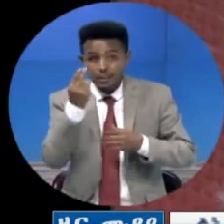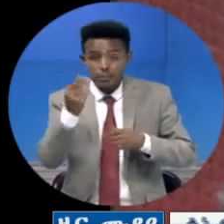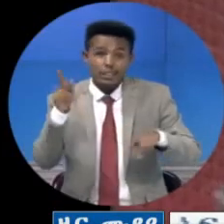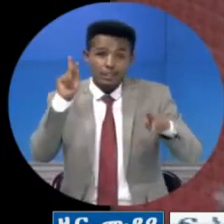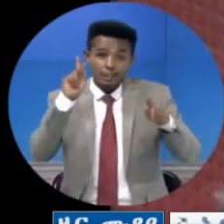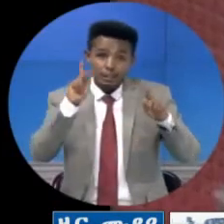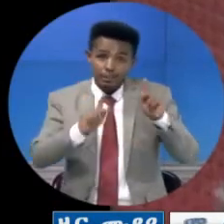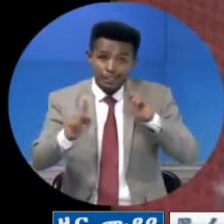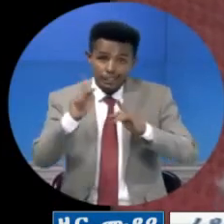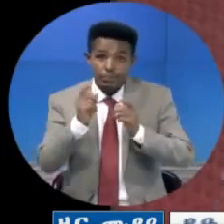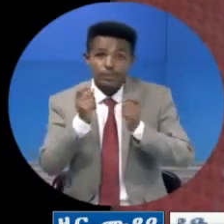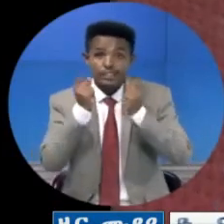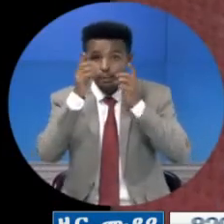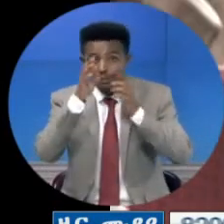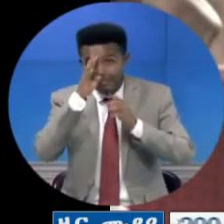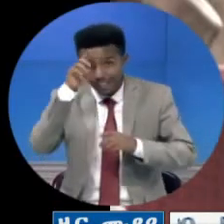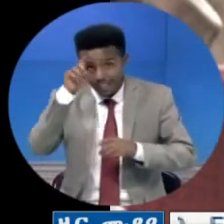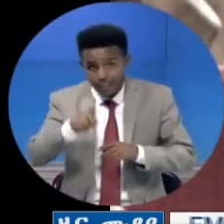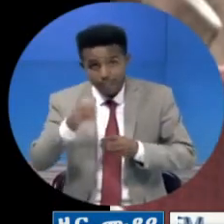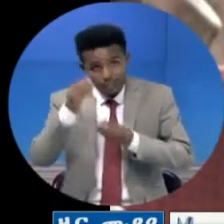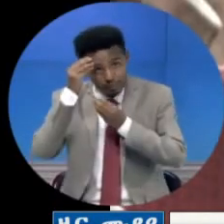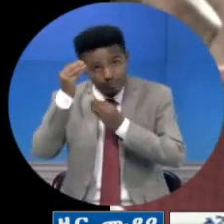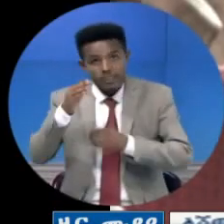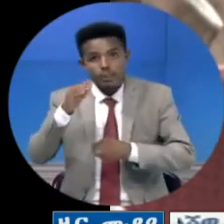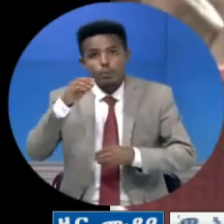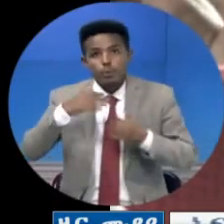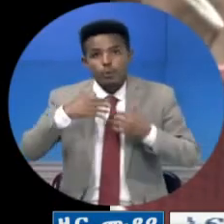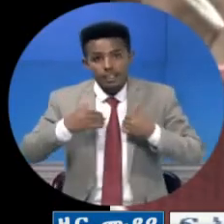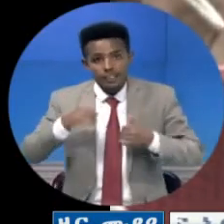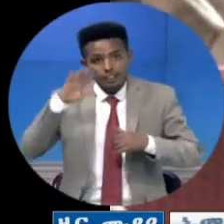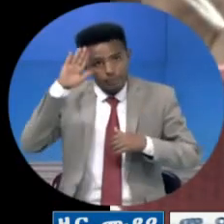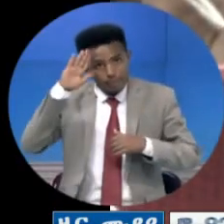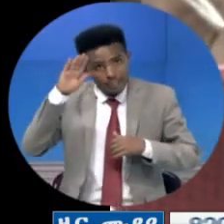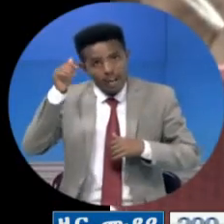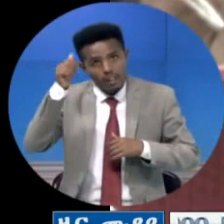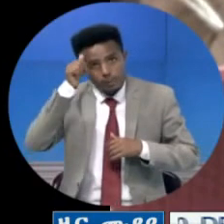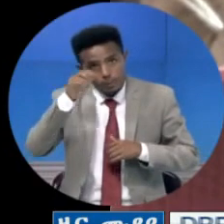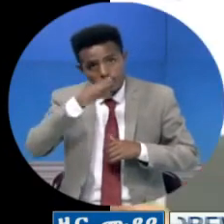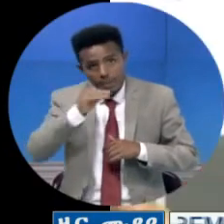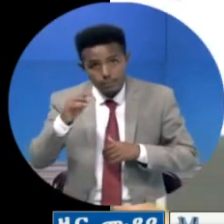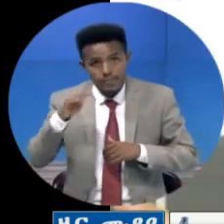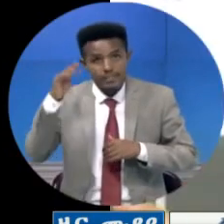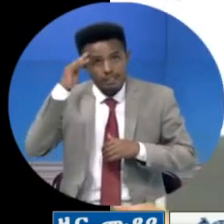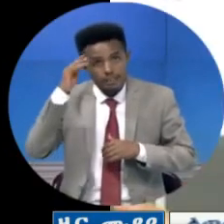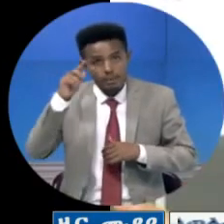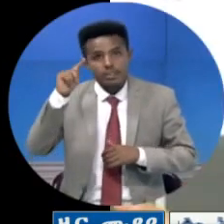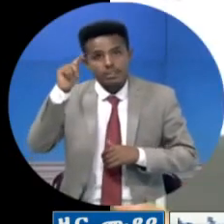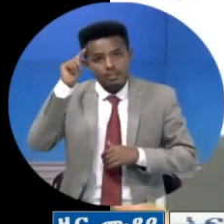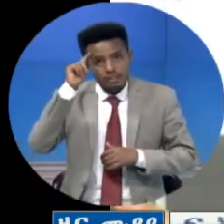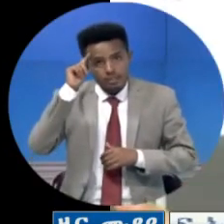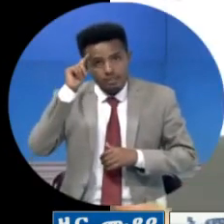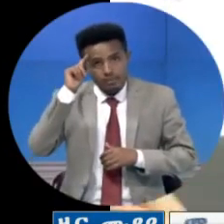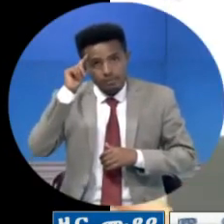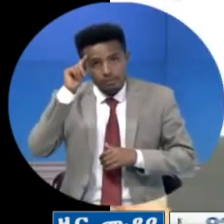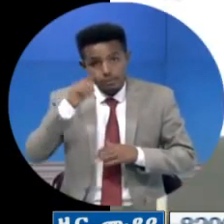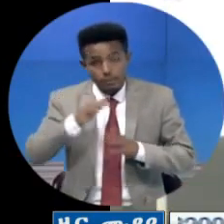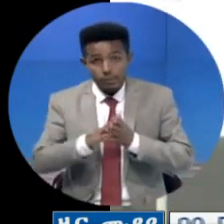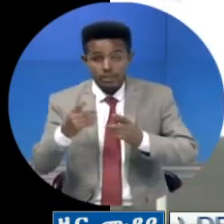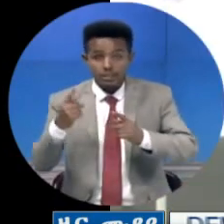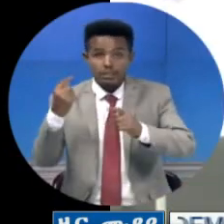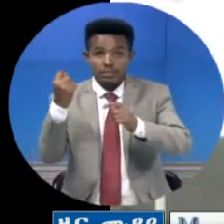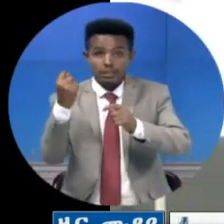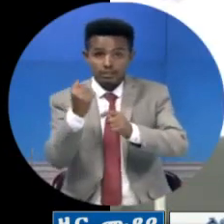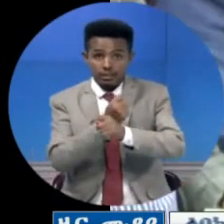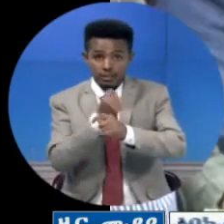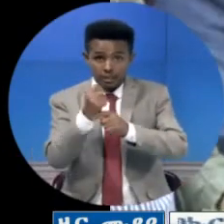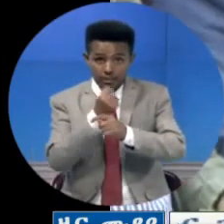ግንዛቤ መፍጠር እንዳለባቸው አሳስበዋል። ወጣት ሻምበል አድጎና ወጣት ምስረታው ተርፎ የተሰጠንን በተግባር የተደገፈ ስልጠና